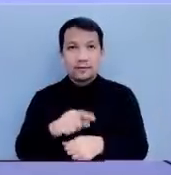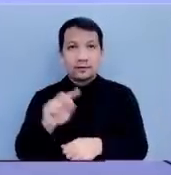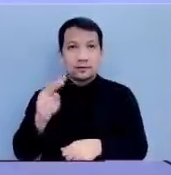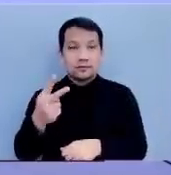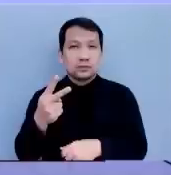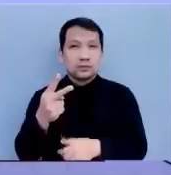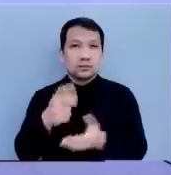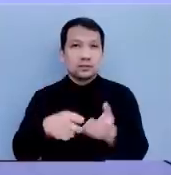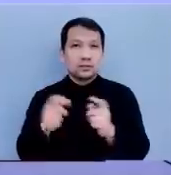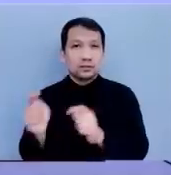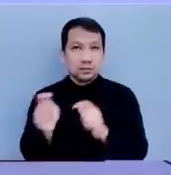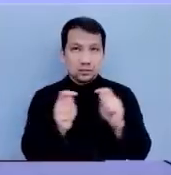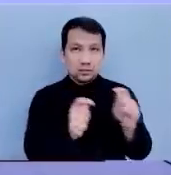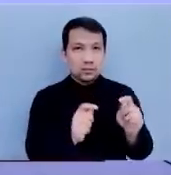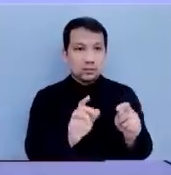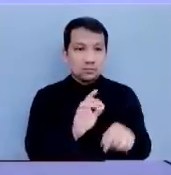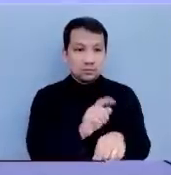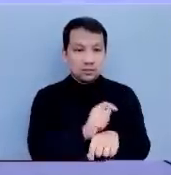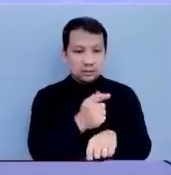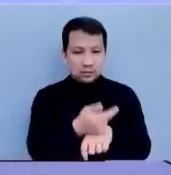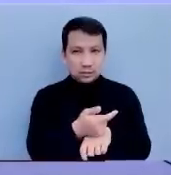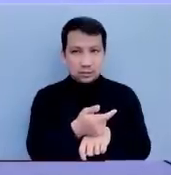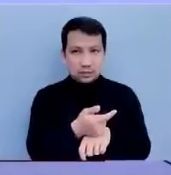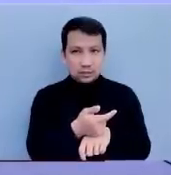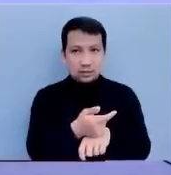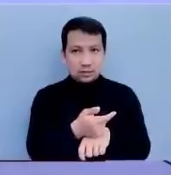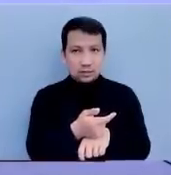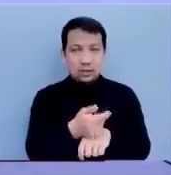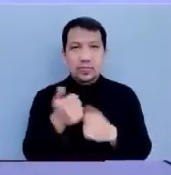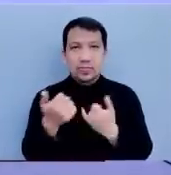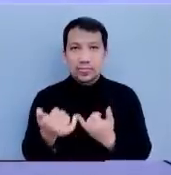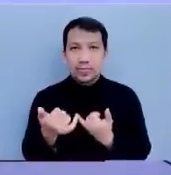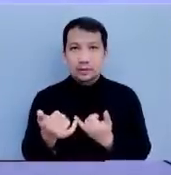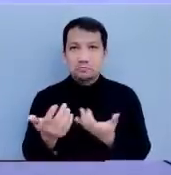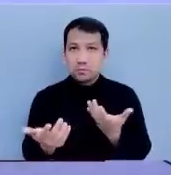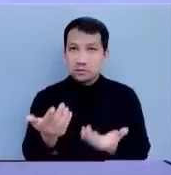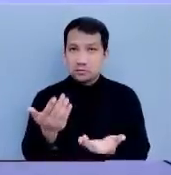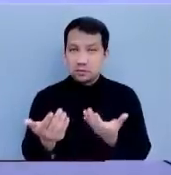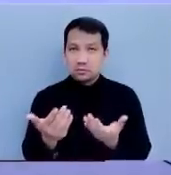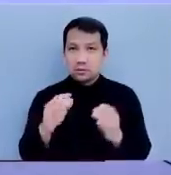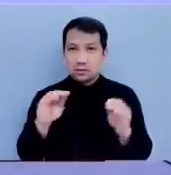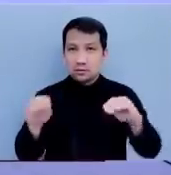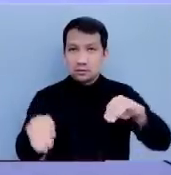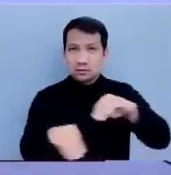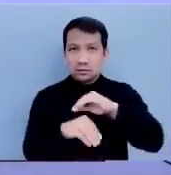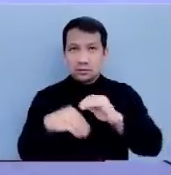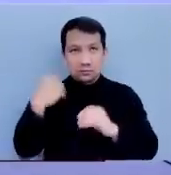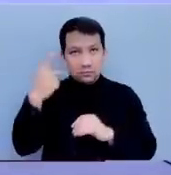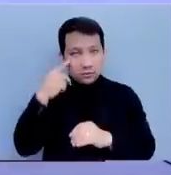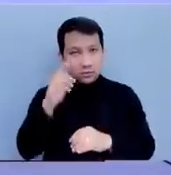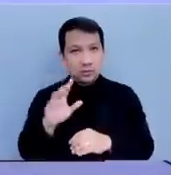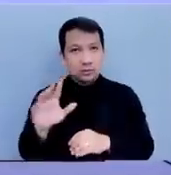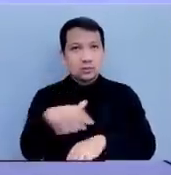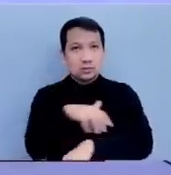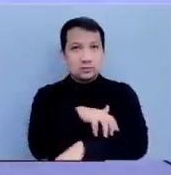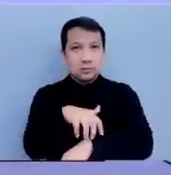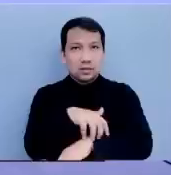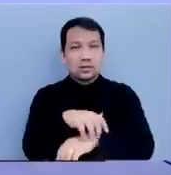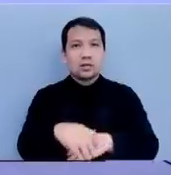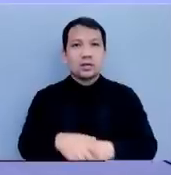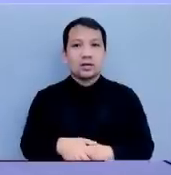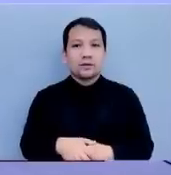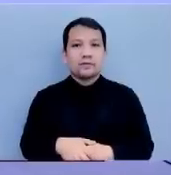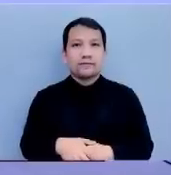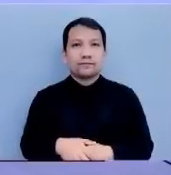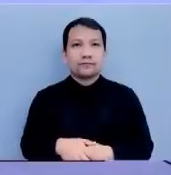at mapupunta po sa Taguig City. Sa mga tuwid, maaring magbago pati ang politika sa Makati City.